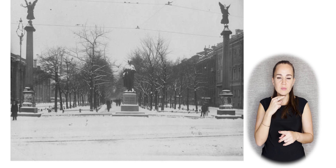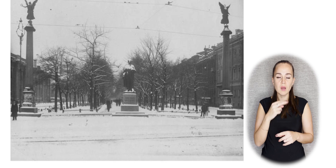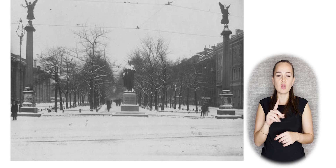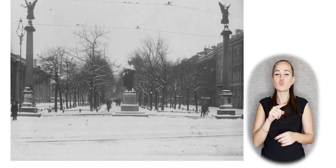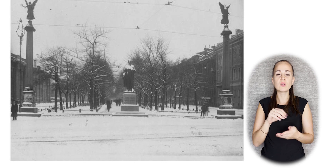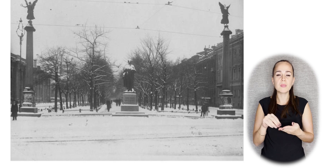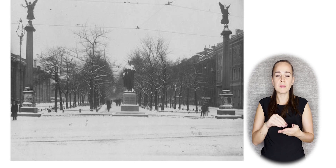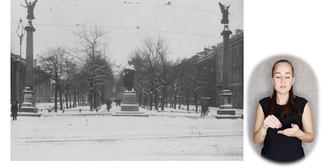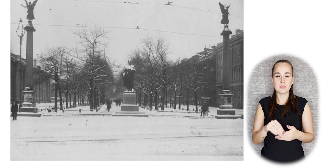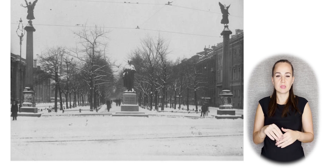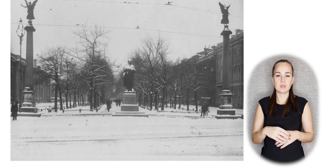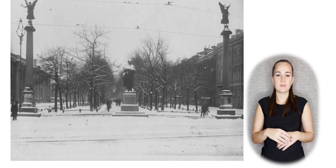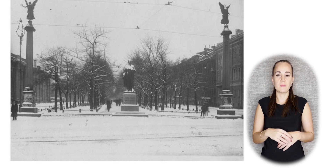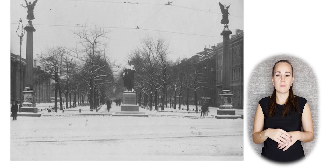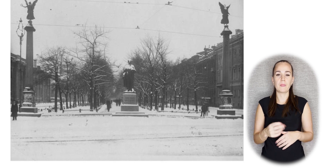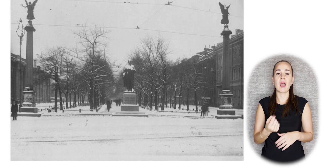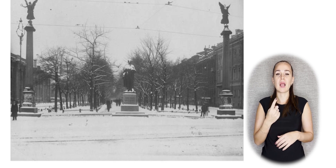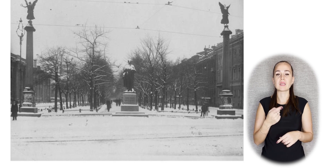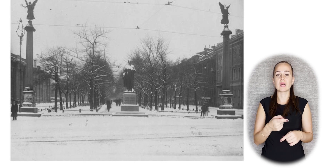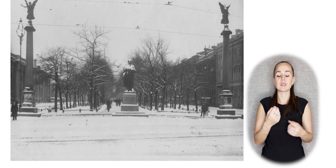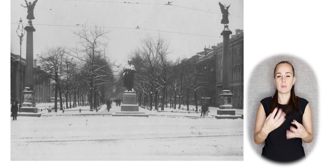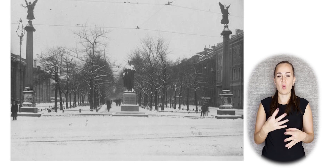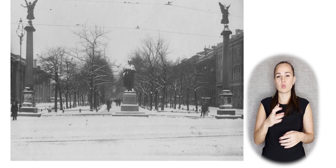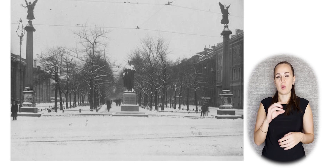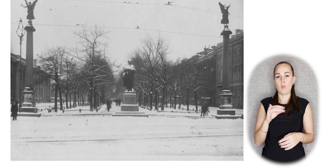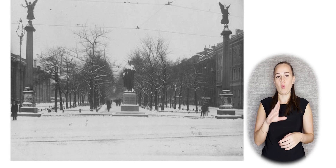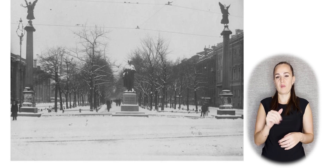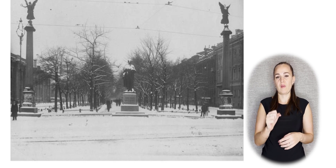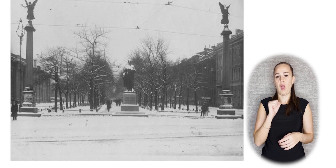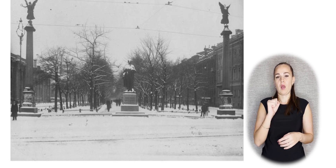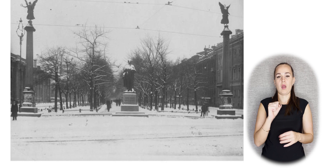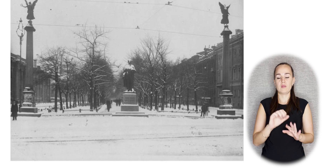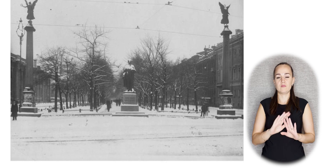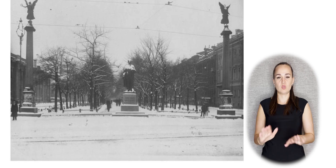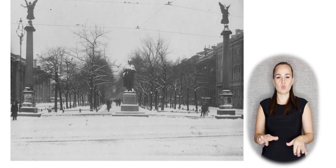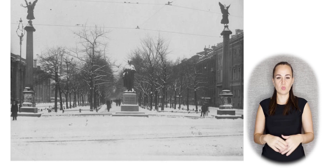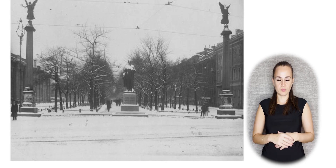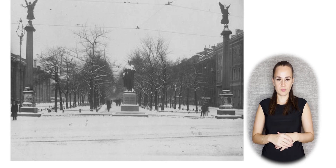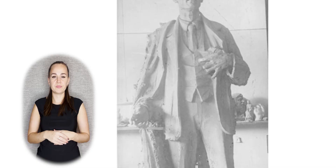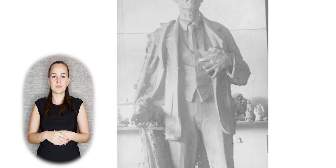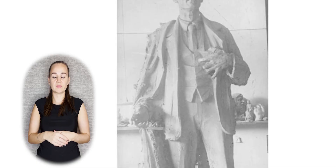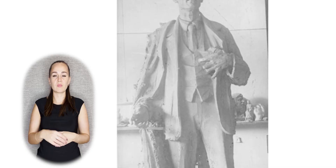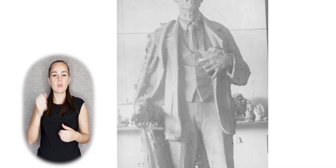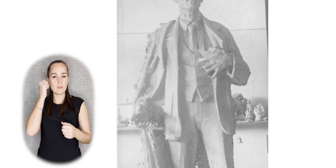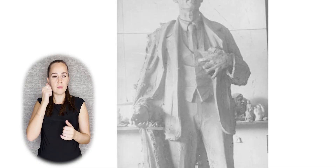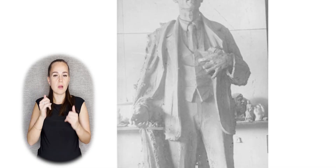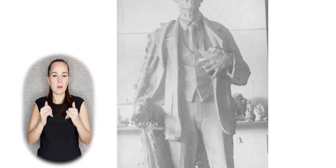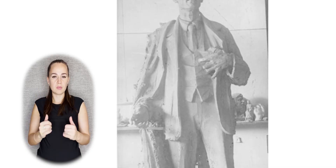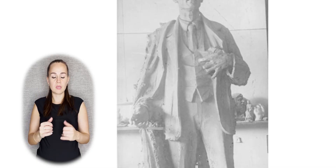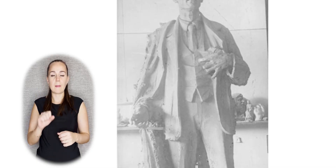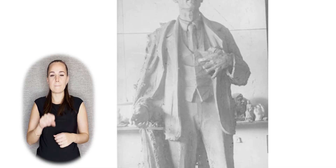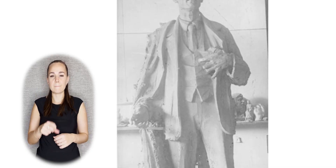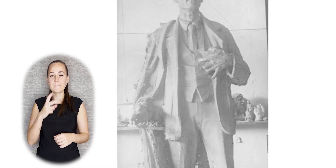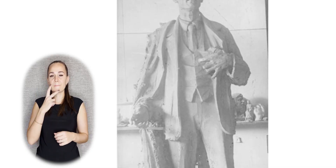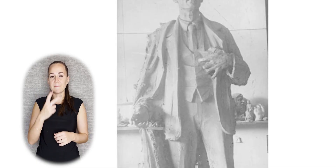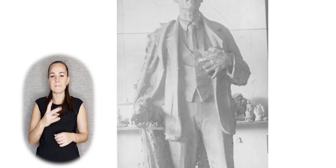То есть что же там написано такое? Оказалось, что это просто буква А отвалилась посередине, но написано там именно Володарский. Мы